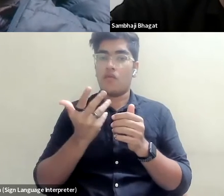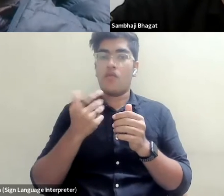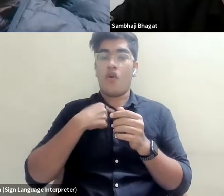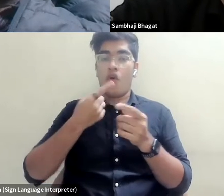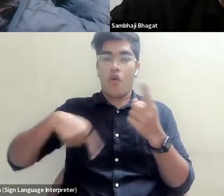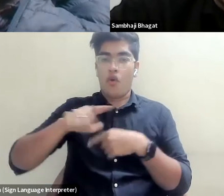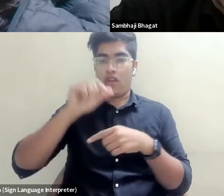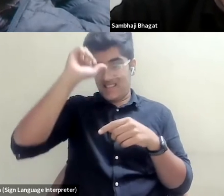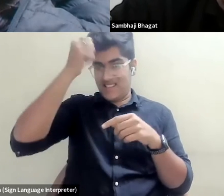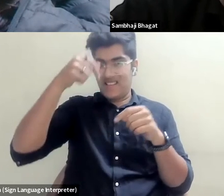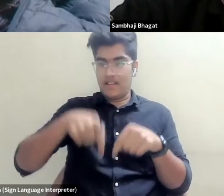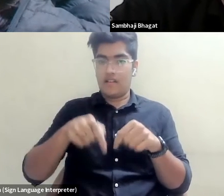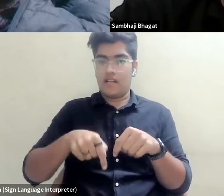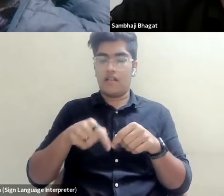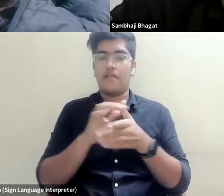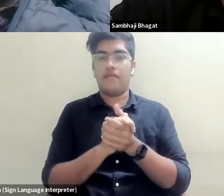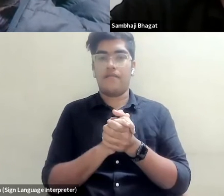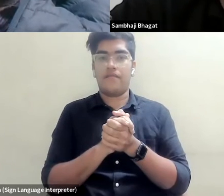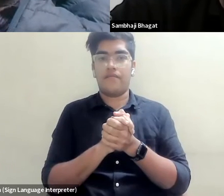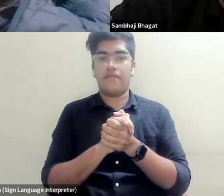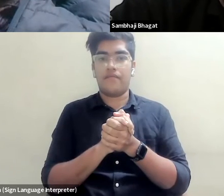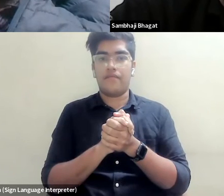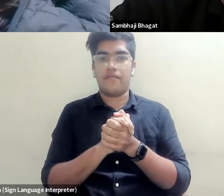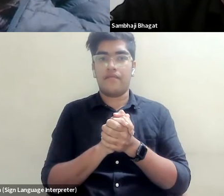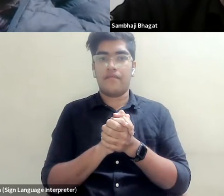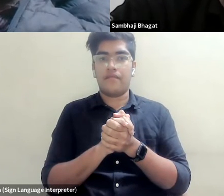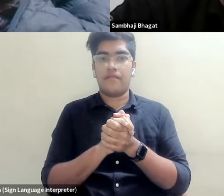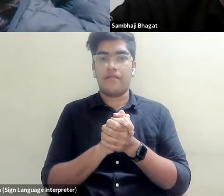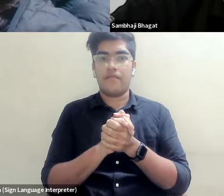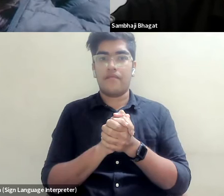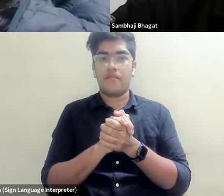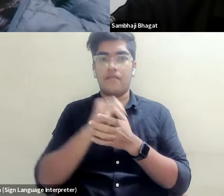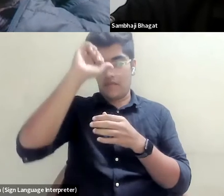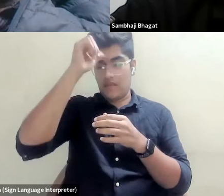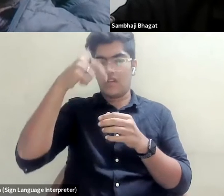देश है, हमारा इंडिया है, ये करीबन